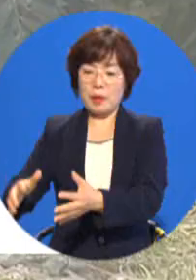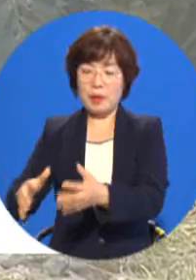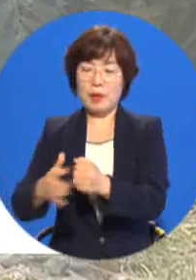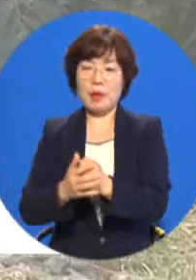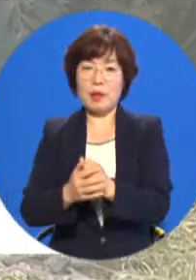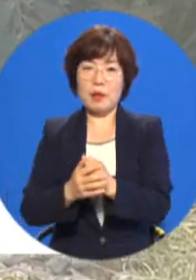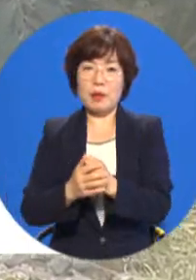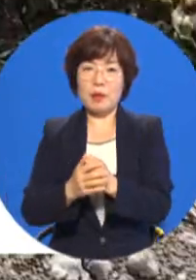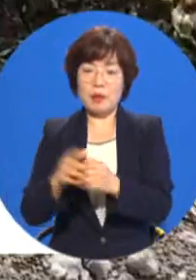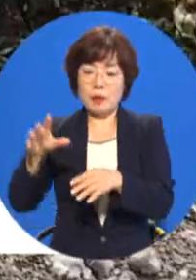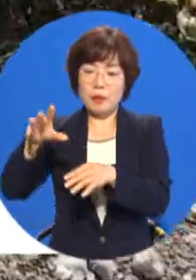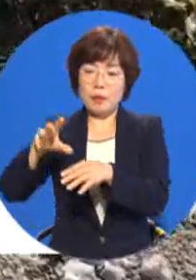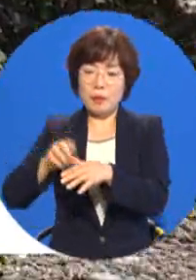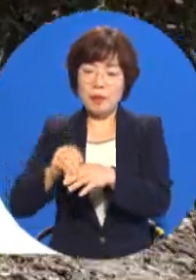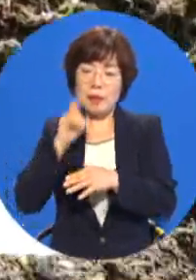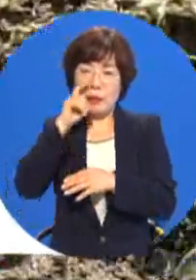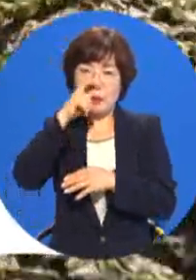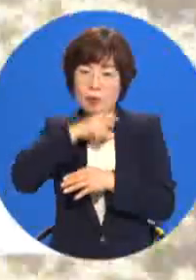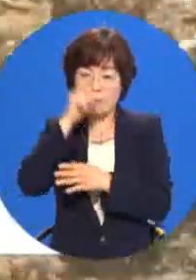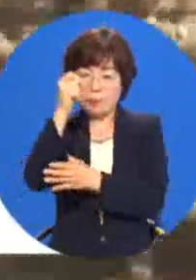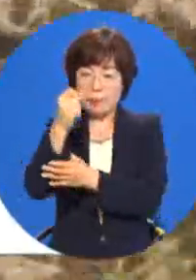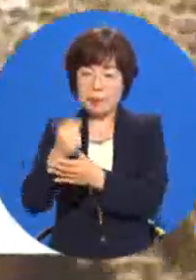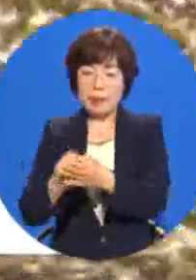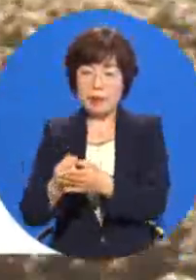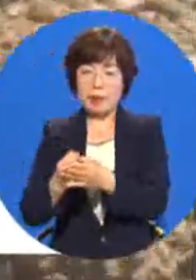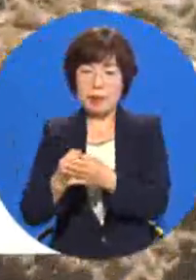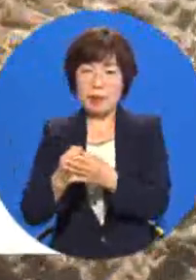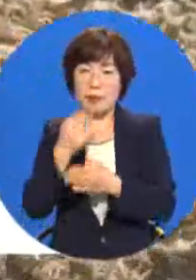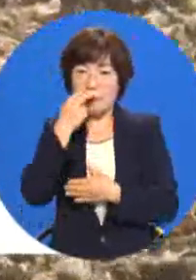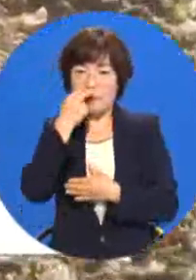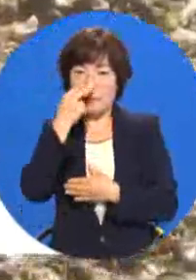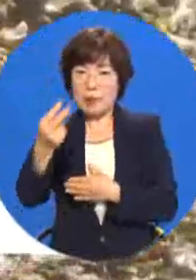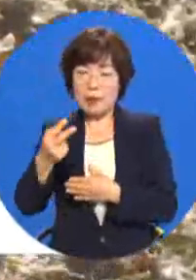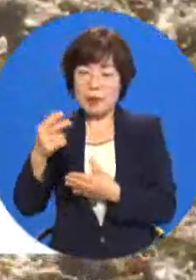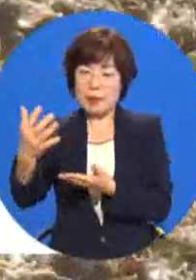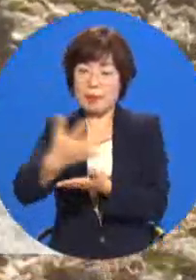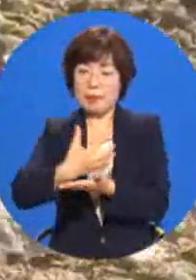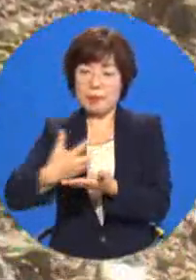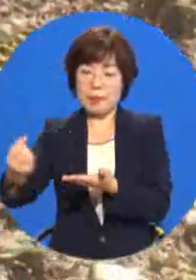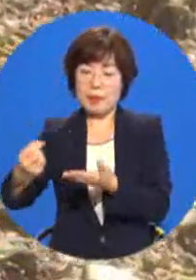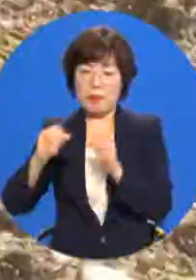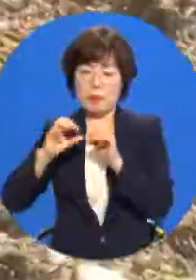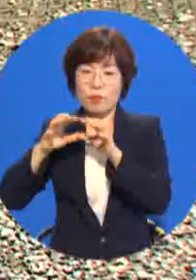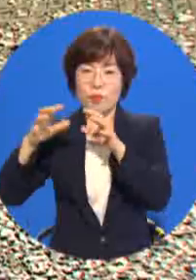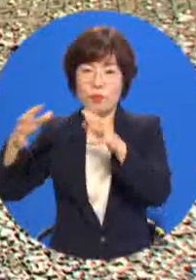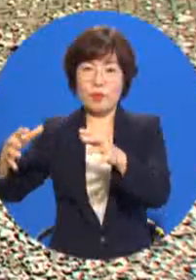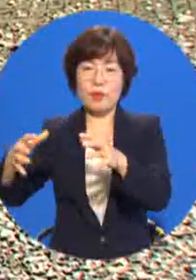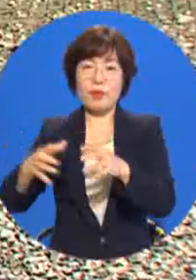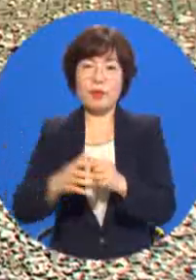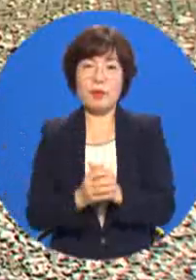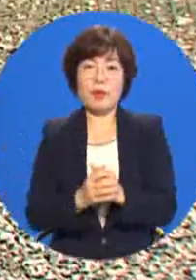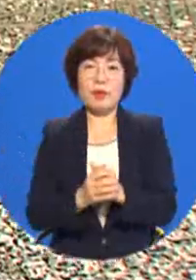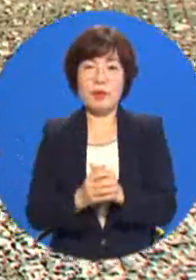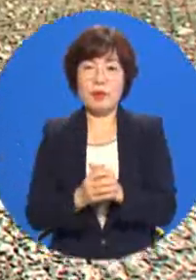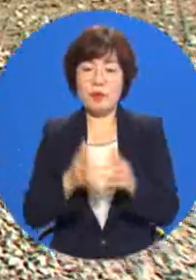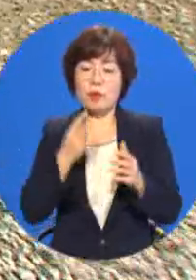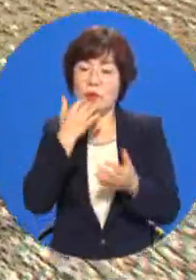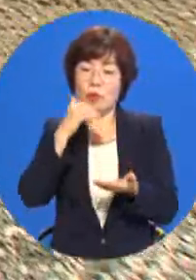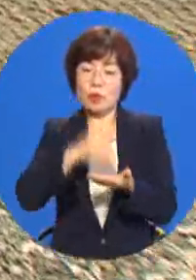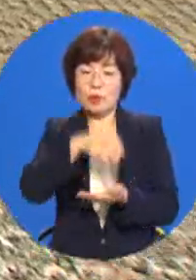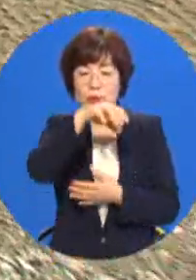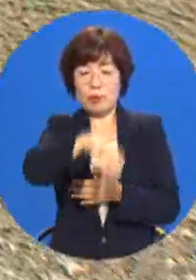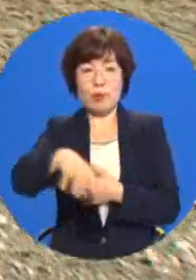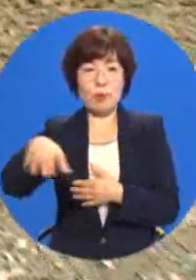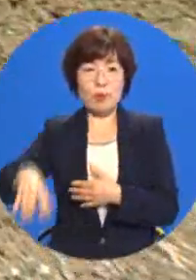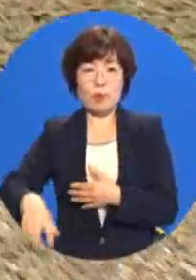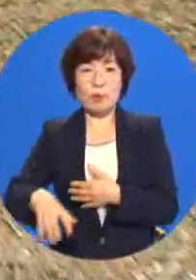그물에서는 부착된 이물질이 부패하면서 악취가 피어오르고 파리가 들끓습니다. 이렇게 돌산읍